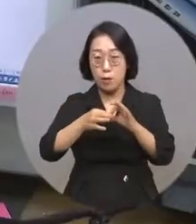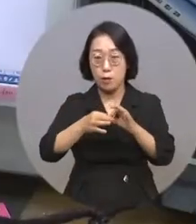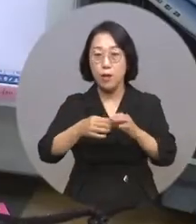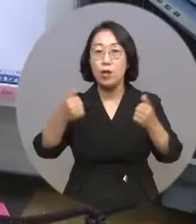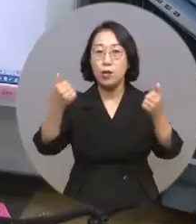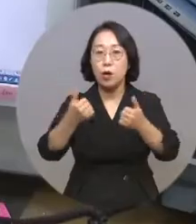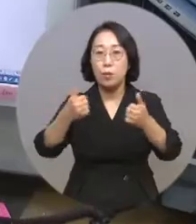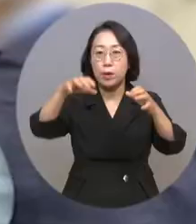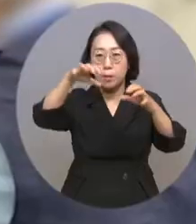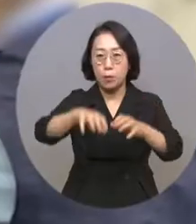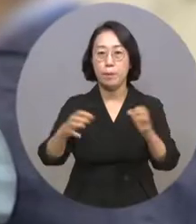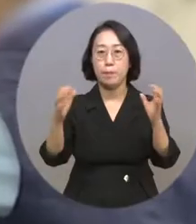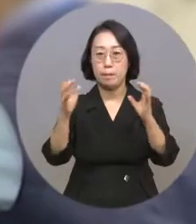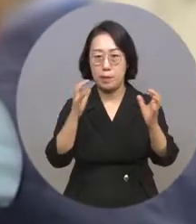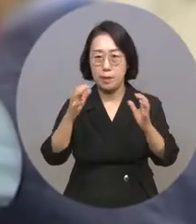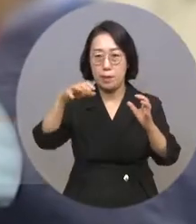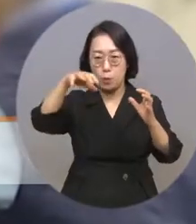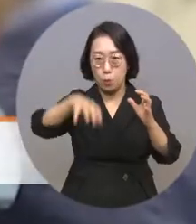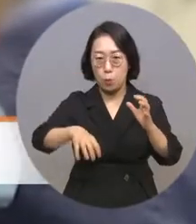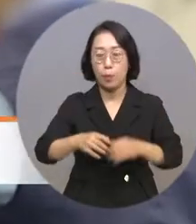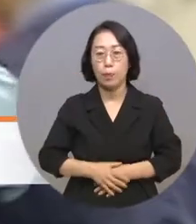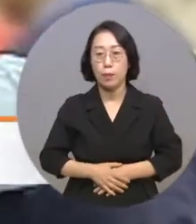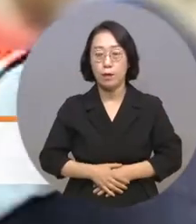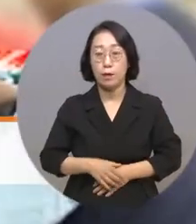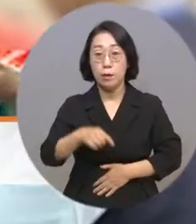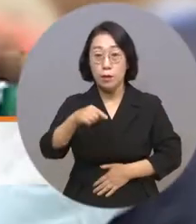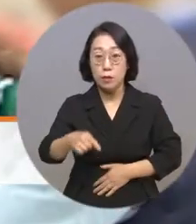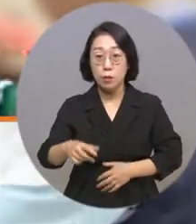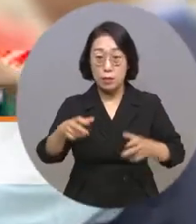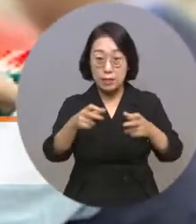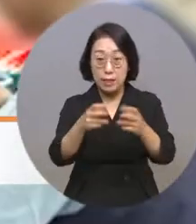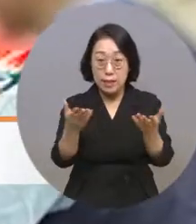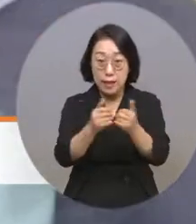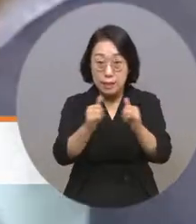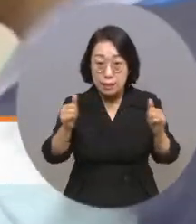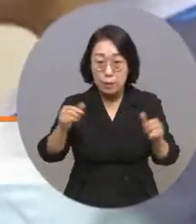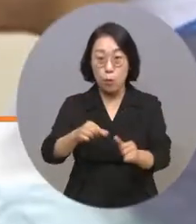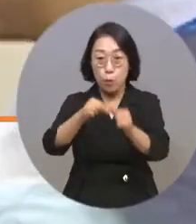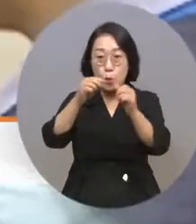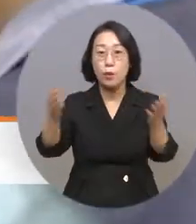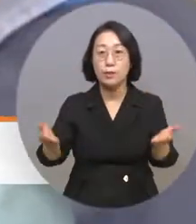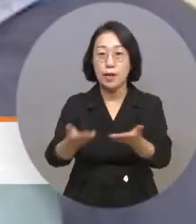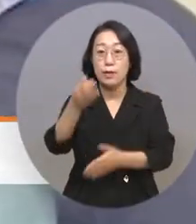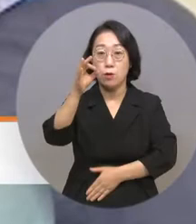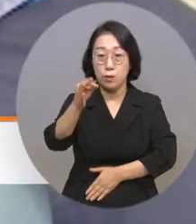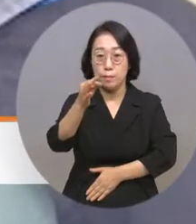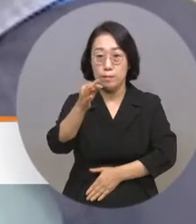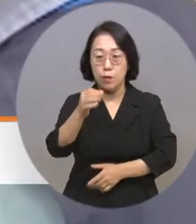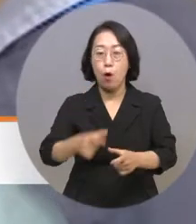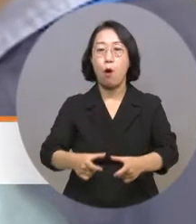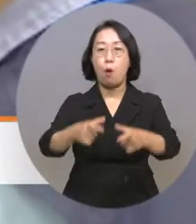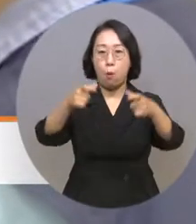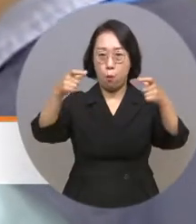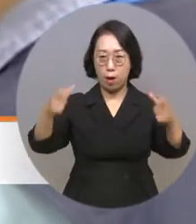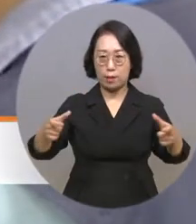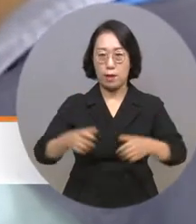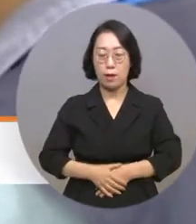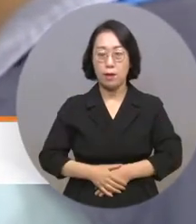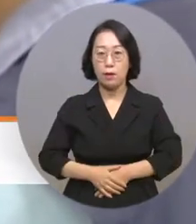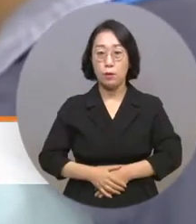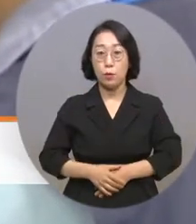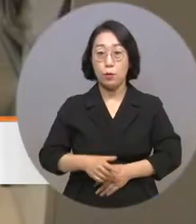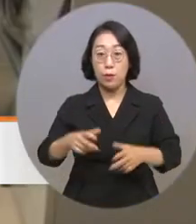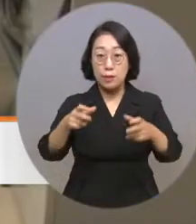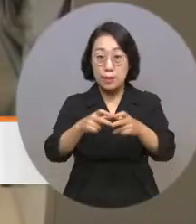당정협의회가 열렸습니다. 먼저 장애인 근로자를 위한 장애인 고용장려금을 대폭 늘립니다. 또한